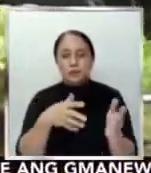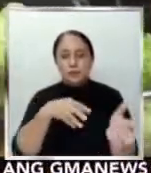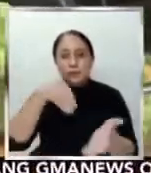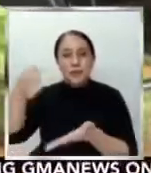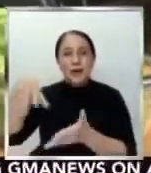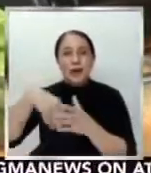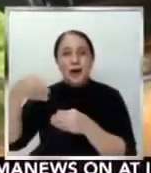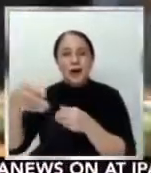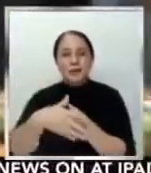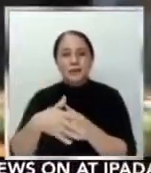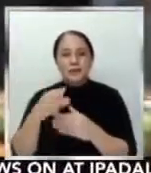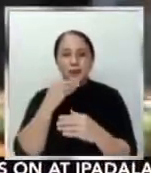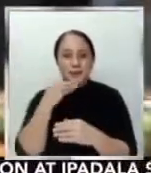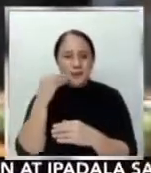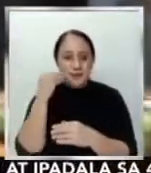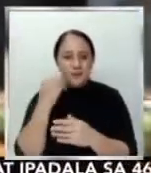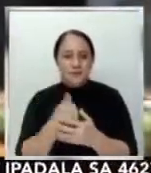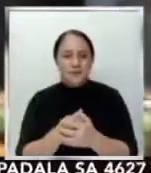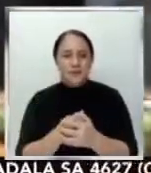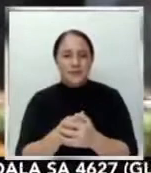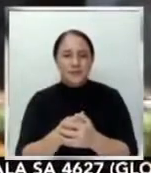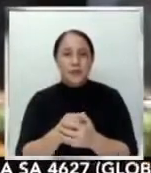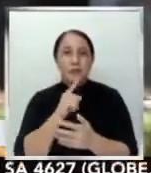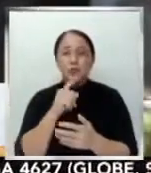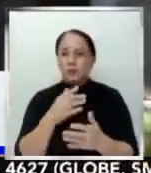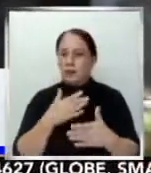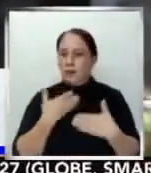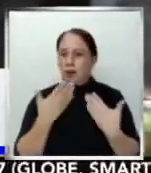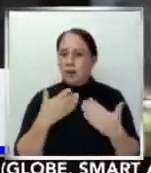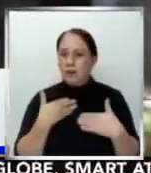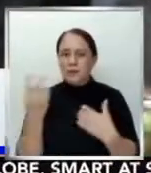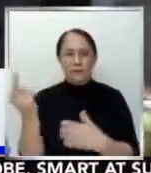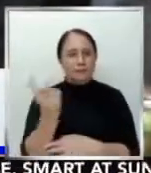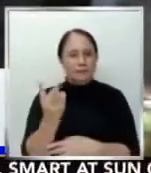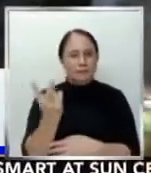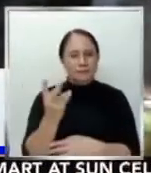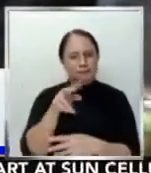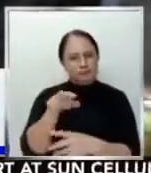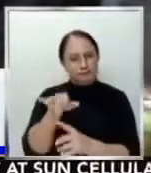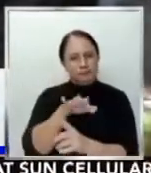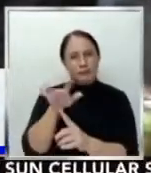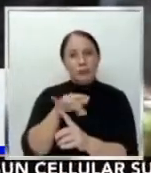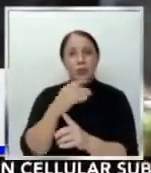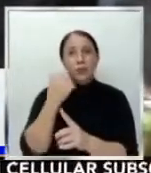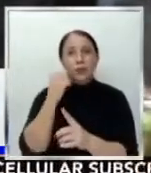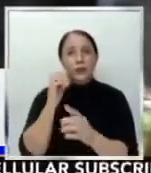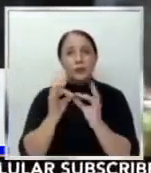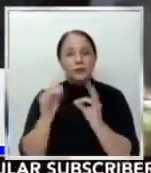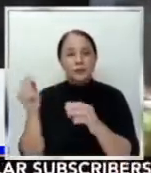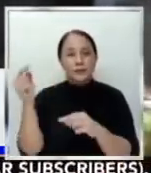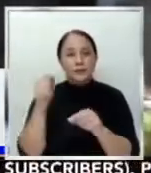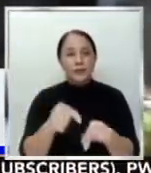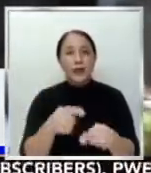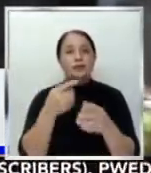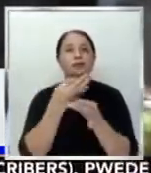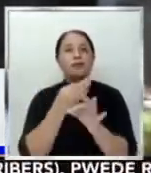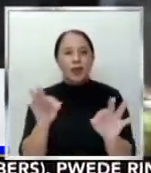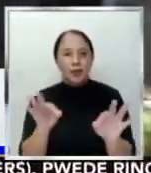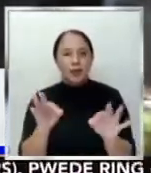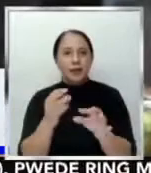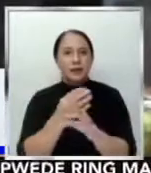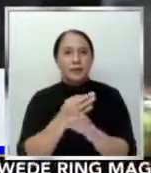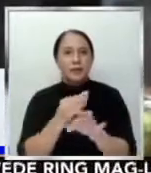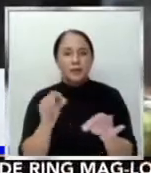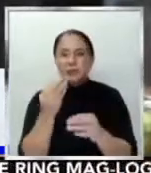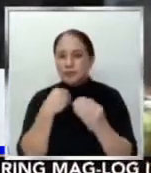sa bahay. Sobrang natuwa kami sa kanila. Tuwing pupunta po sila dito, is libre na po yung ano nila, pagkain